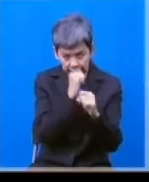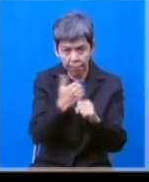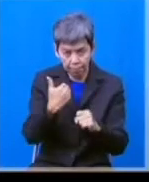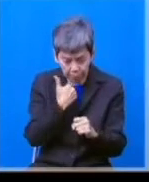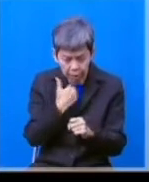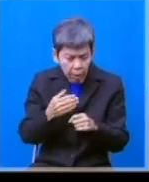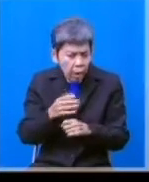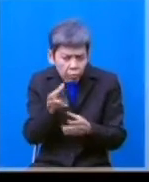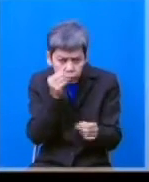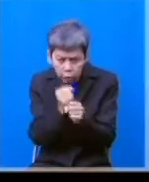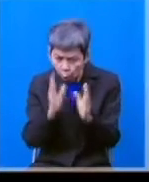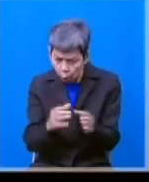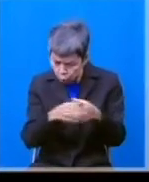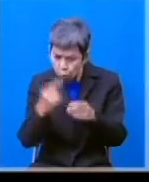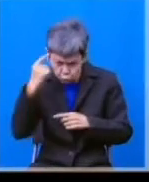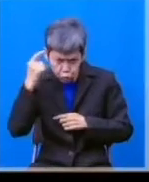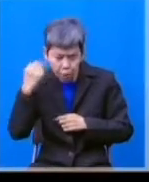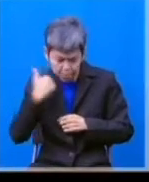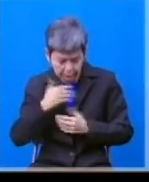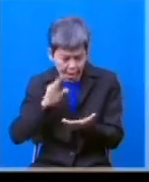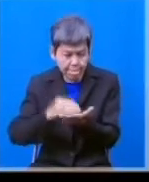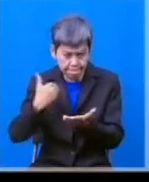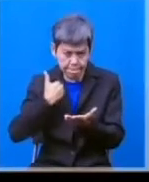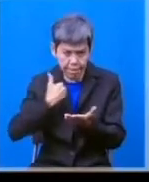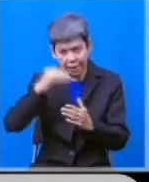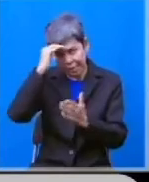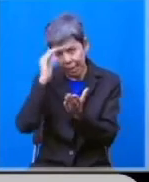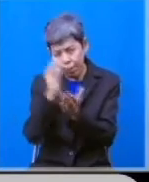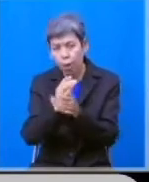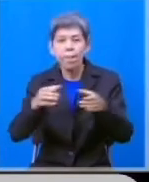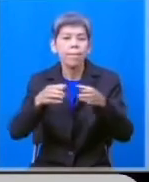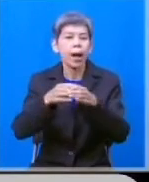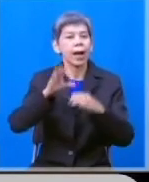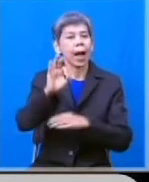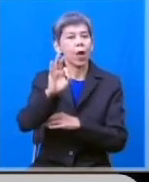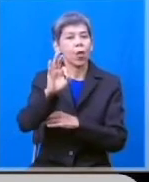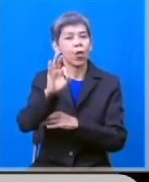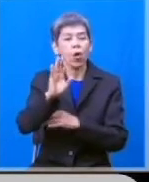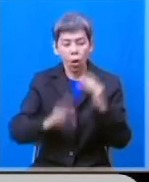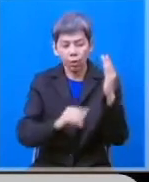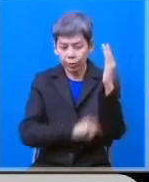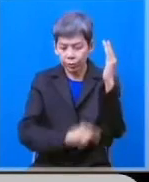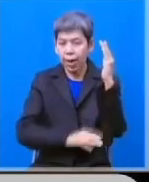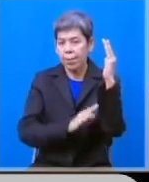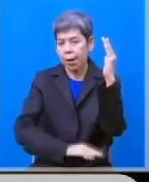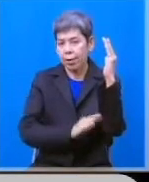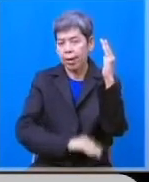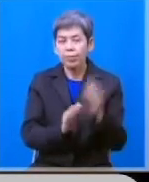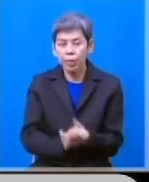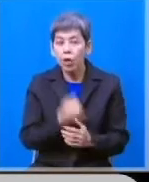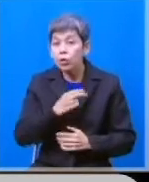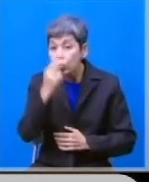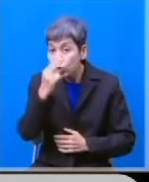คลังข้อมูลของคนกลุ่มนี้อยู่ในพื้นที่ของตำรวจภูธรภาค9ในพื้นที่ของจังหวัดชายแดนภาคใต้ครับเดี๋ยวเรา